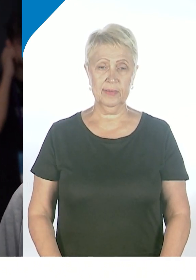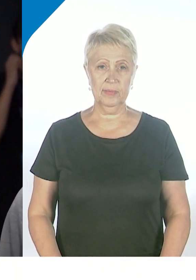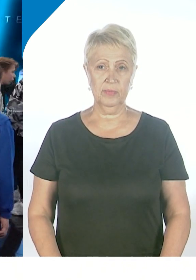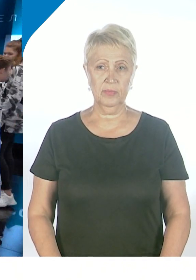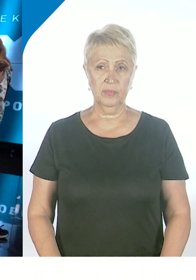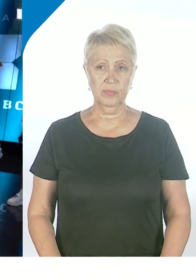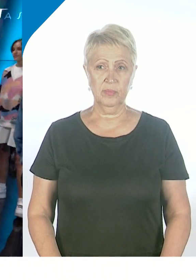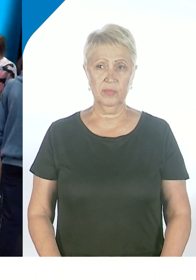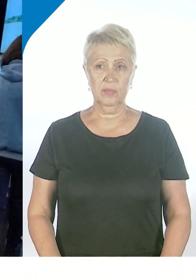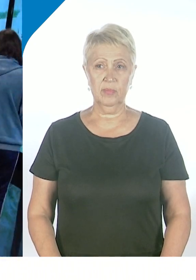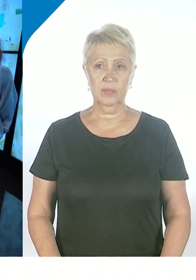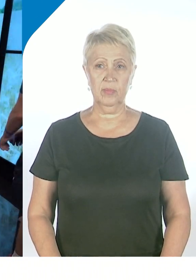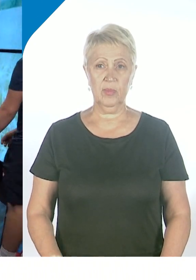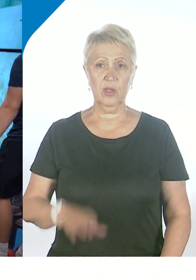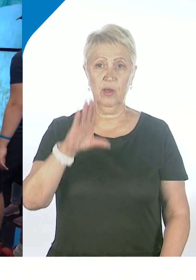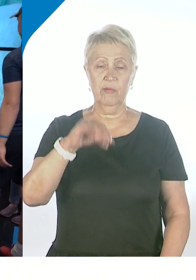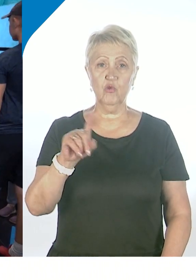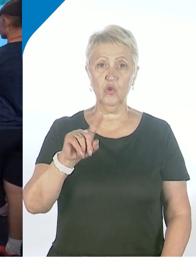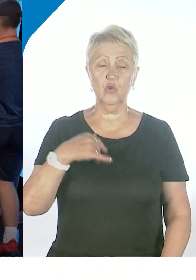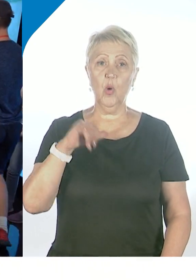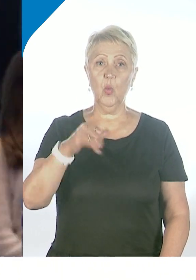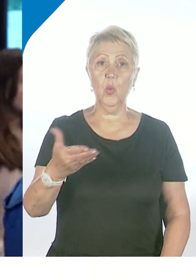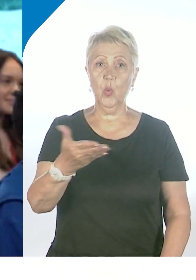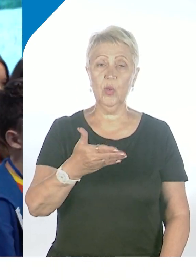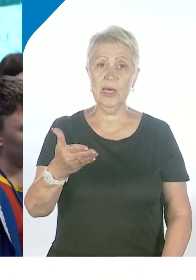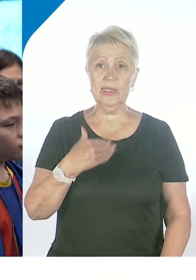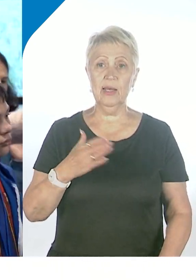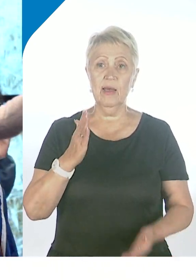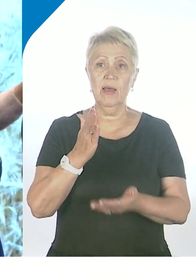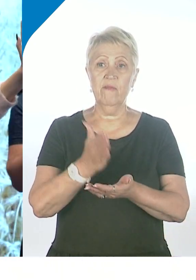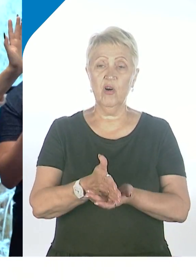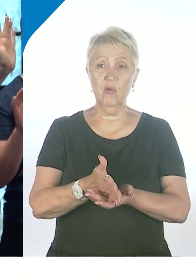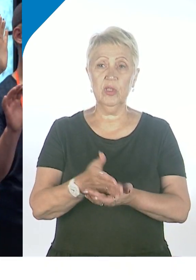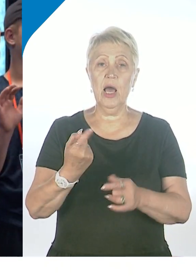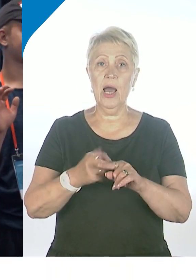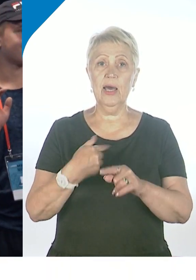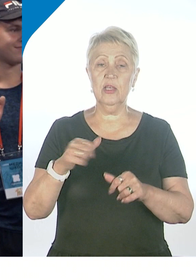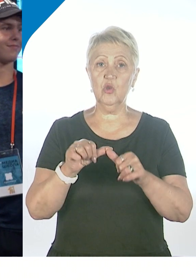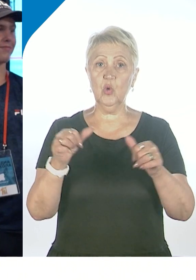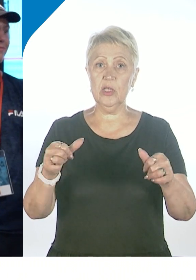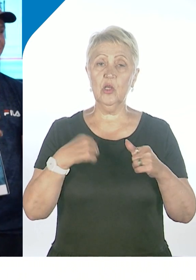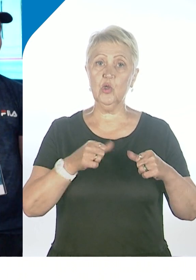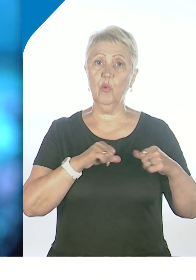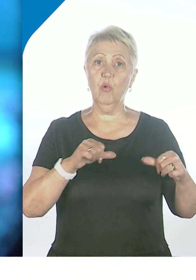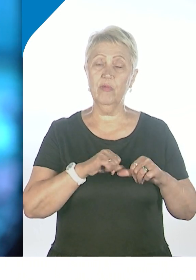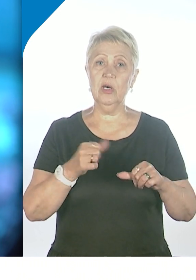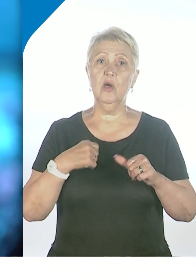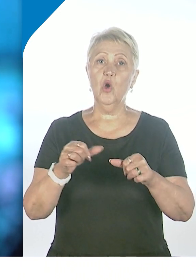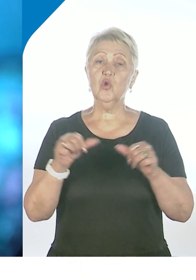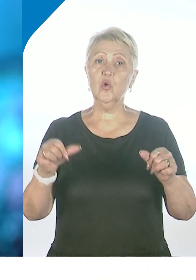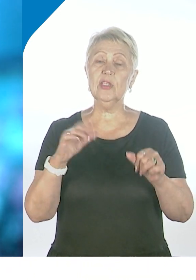работаем. Поэтому все, что у нас выходит, я думаю, это создано с любовью, создано с душой.